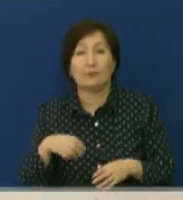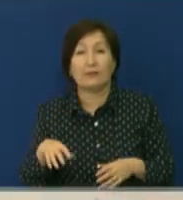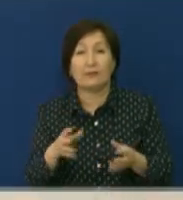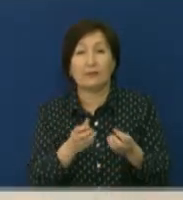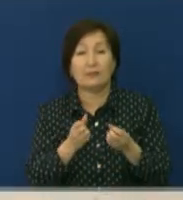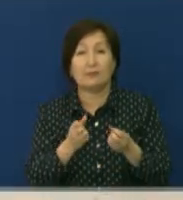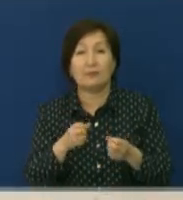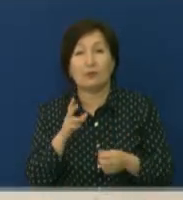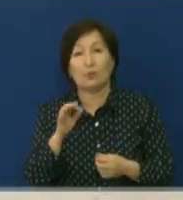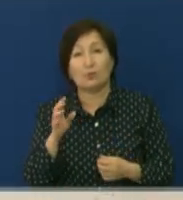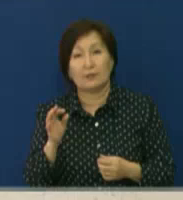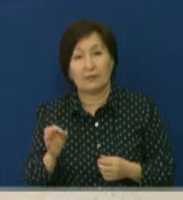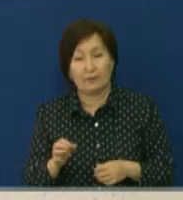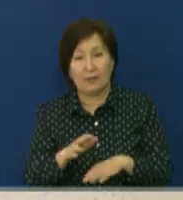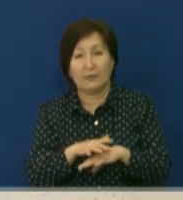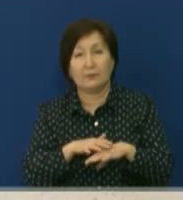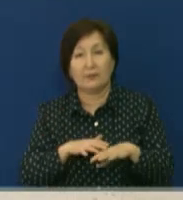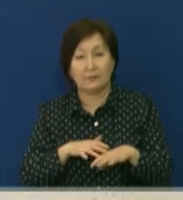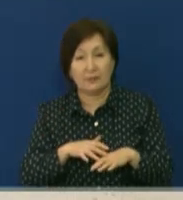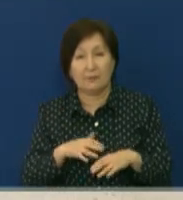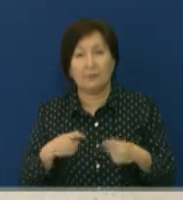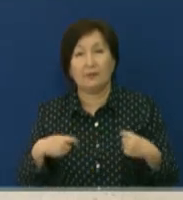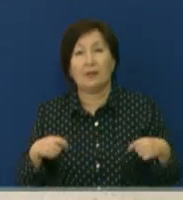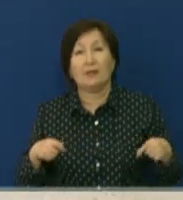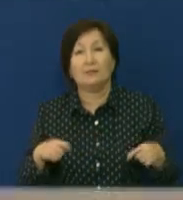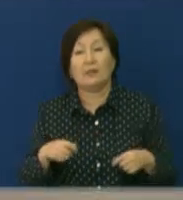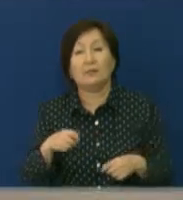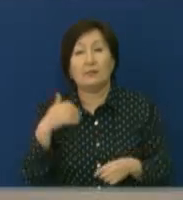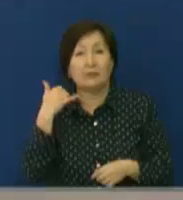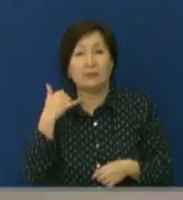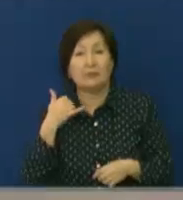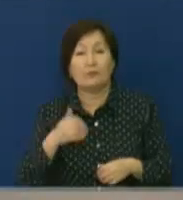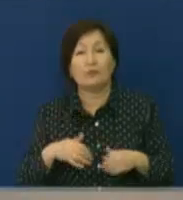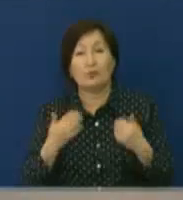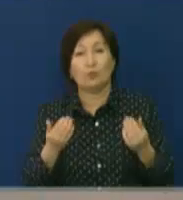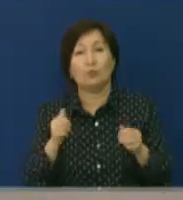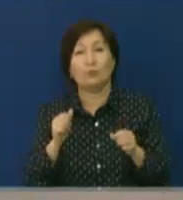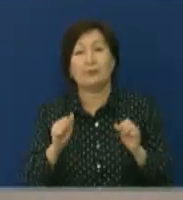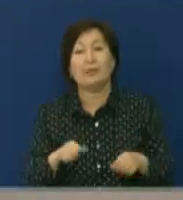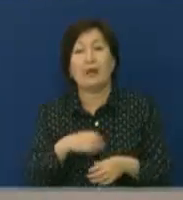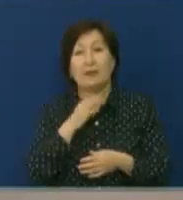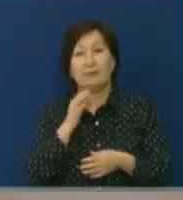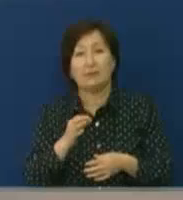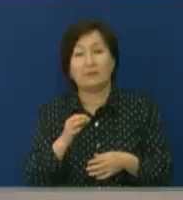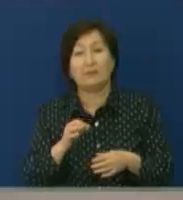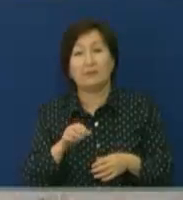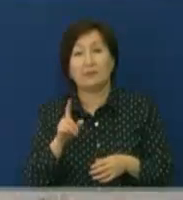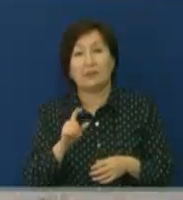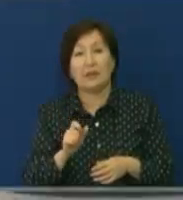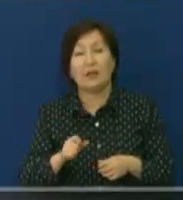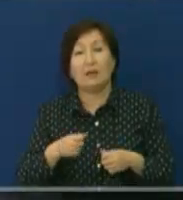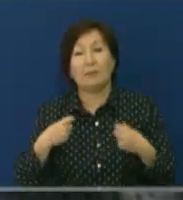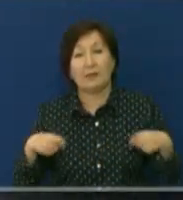киосков и продавцами мобильных телефонов о том что они могут быть привлечены к ответственности за приобретение или сбыт имущества